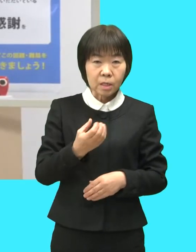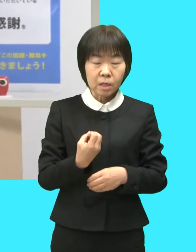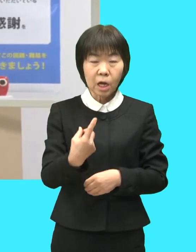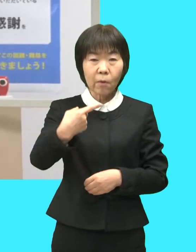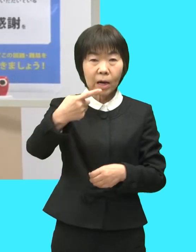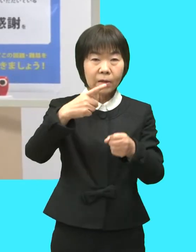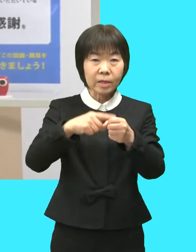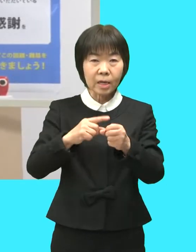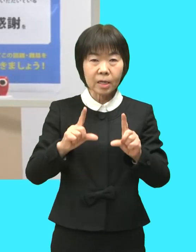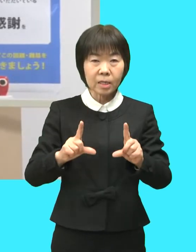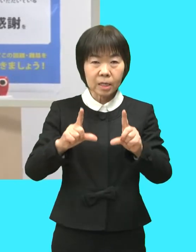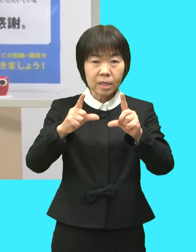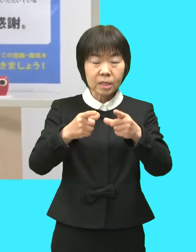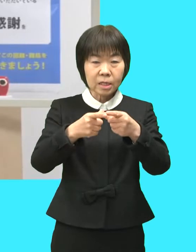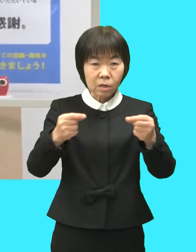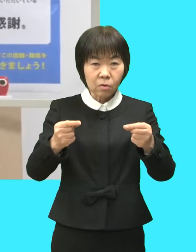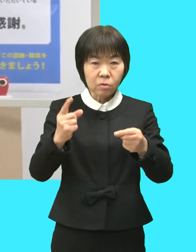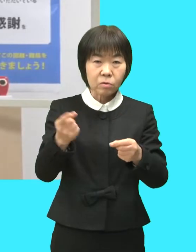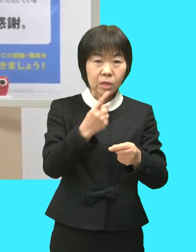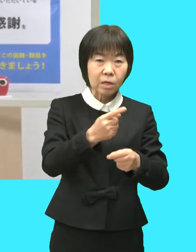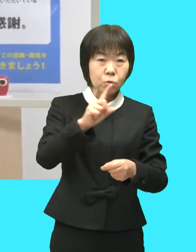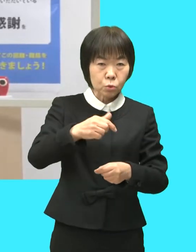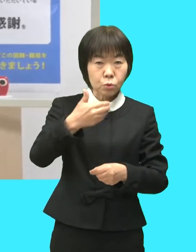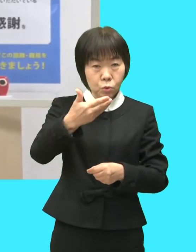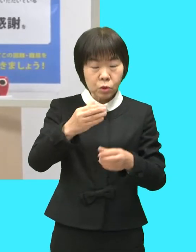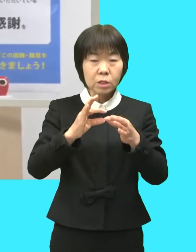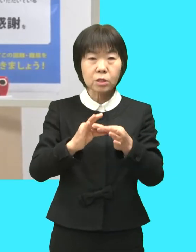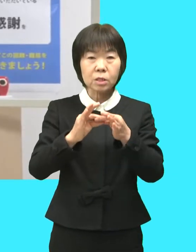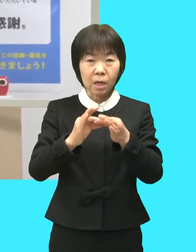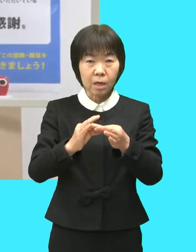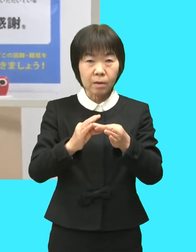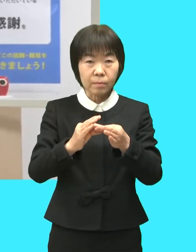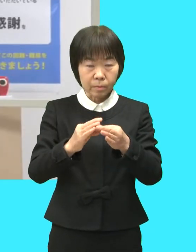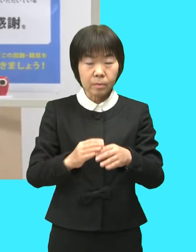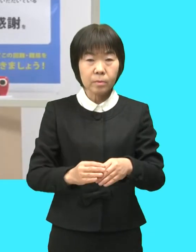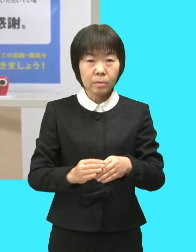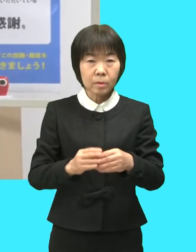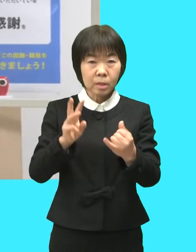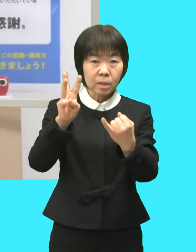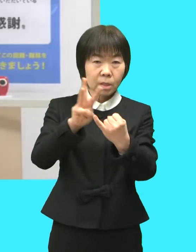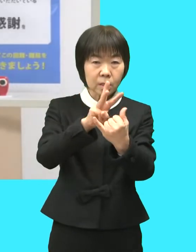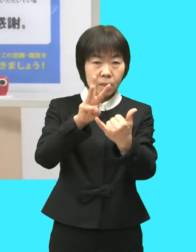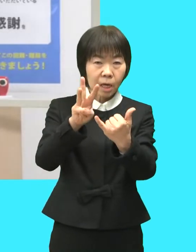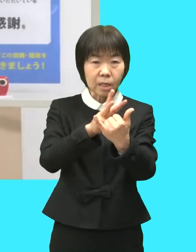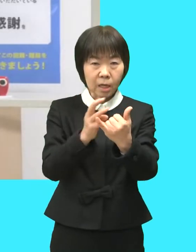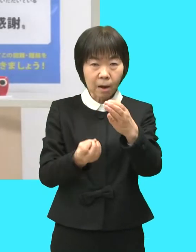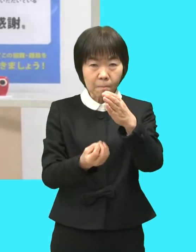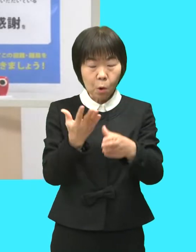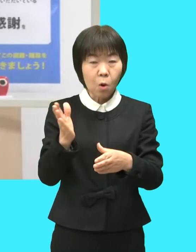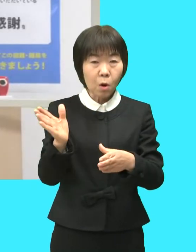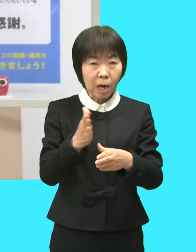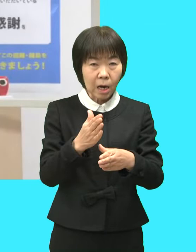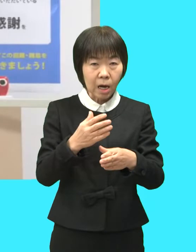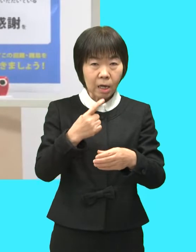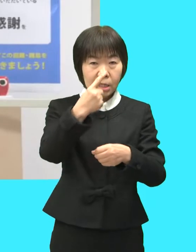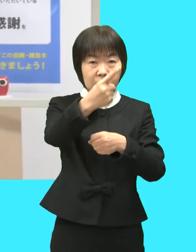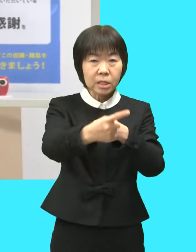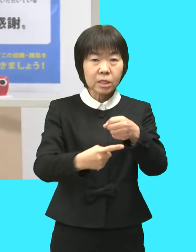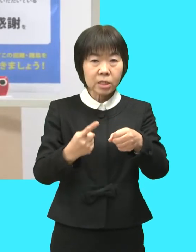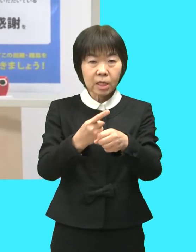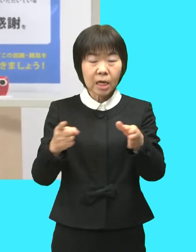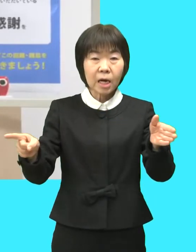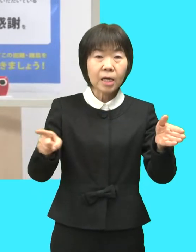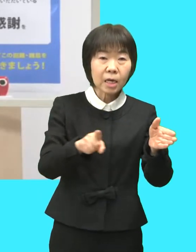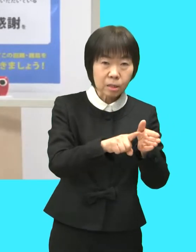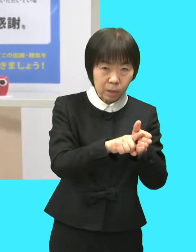和元年東日本台風等についてであります。災害発生から1年余りが経過い